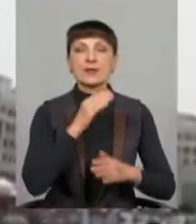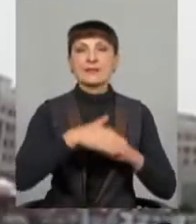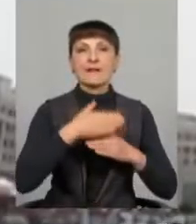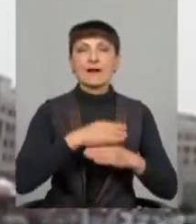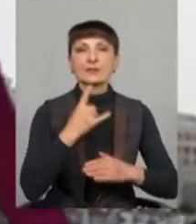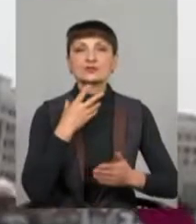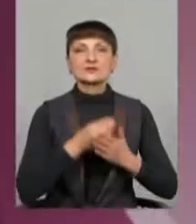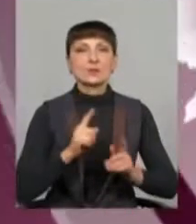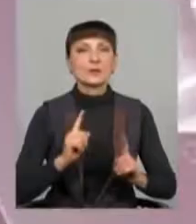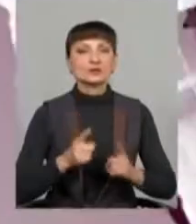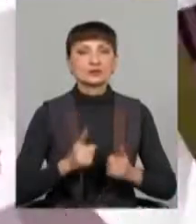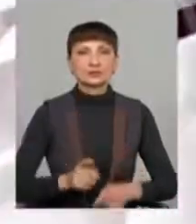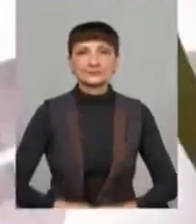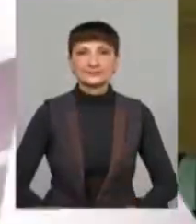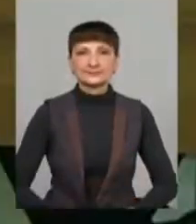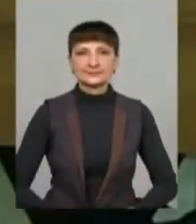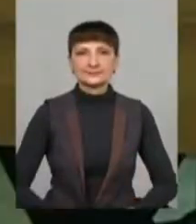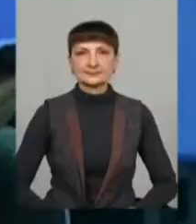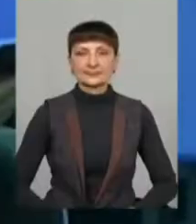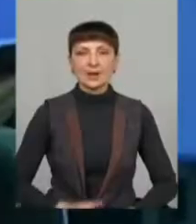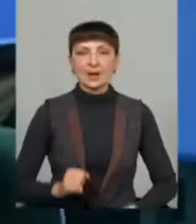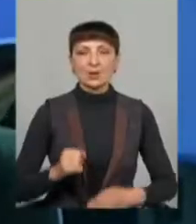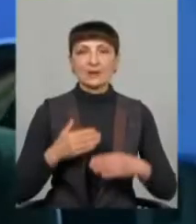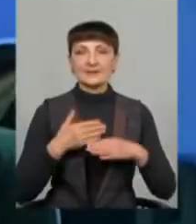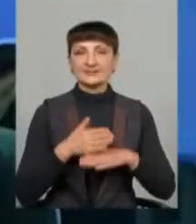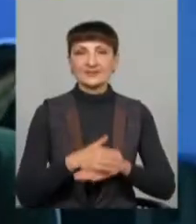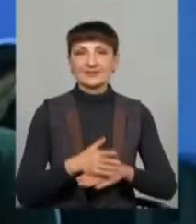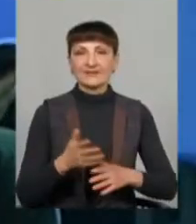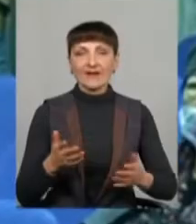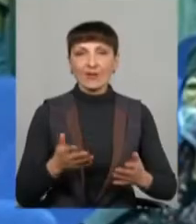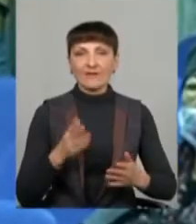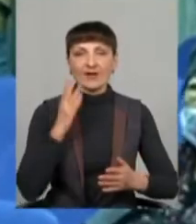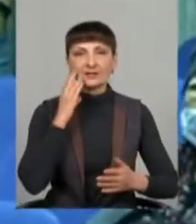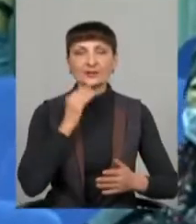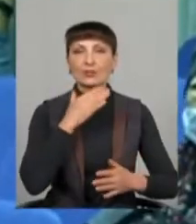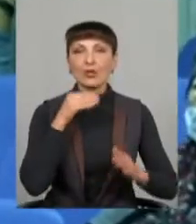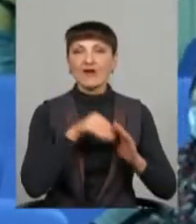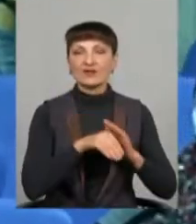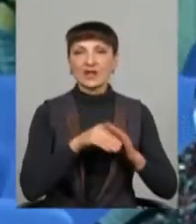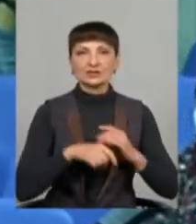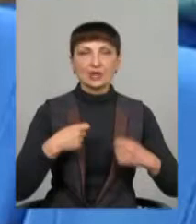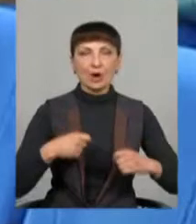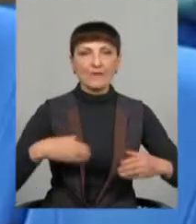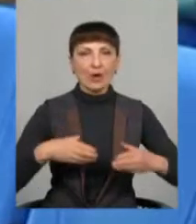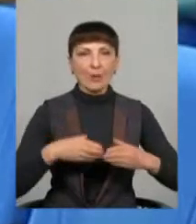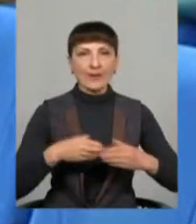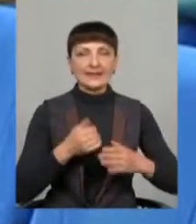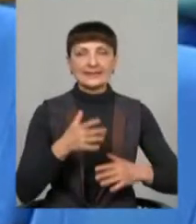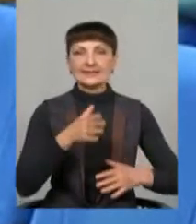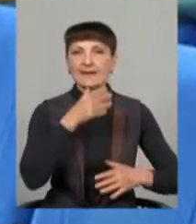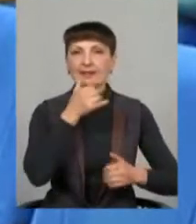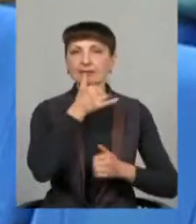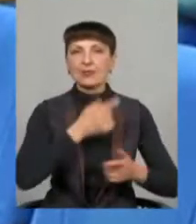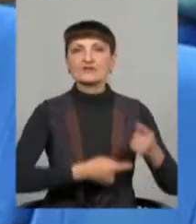малолетних детей? У разбитого корыта. В Алматы сотни вкладчиков торговой компании несколько лет не